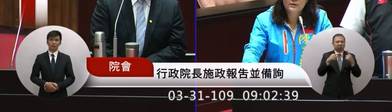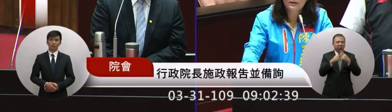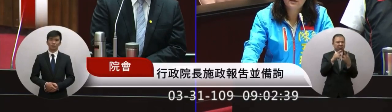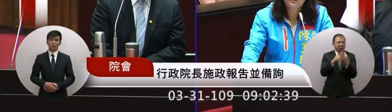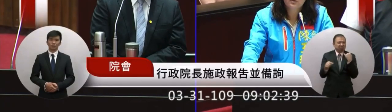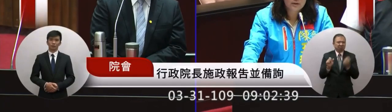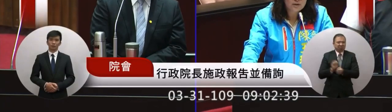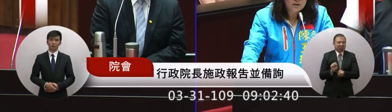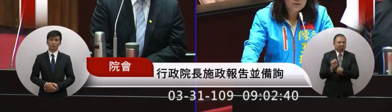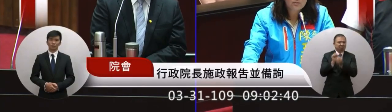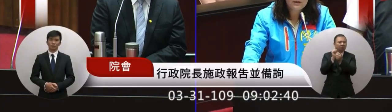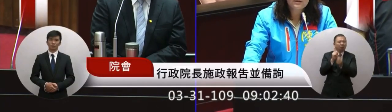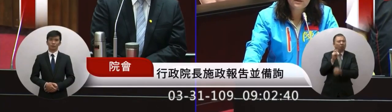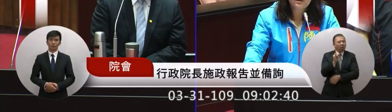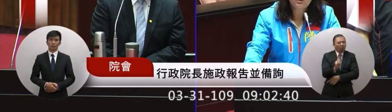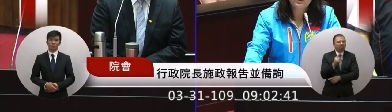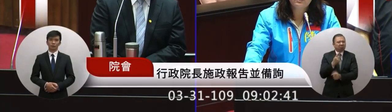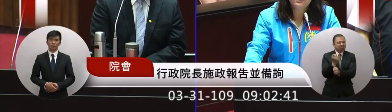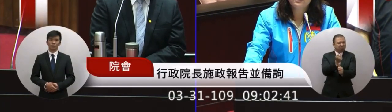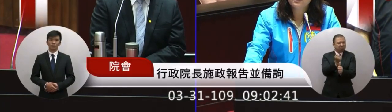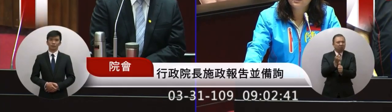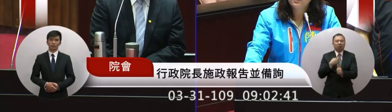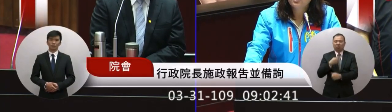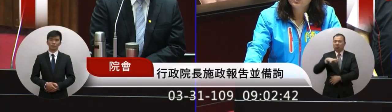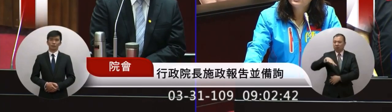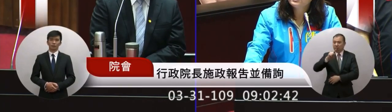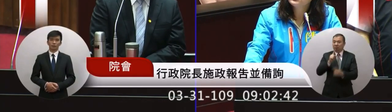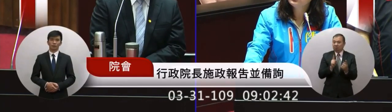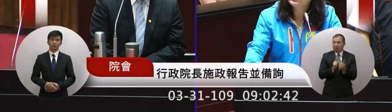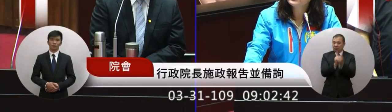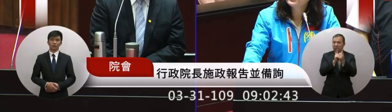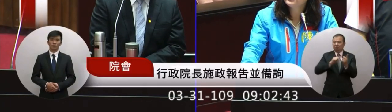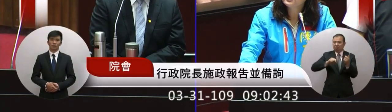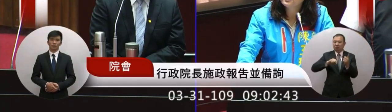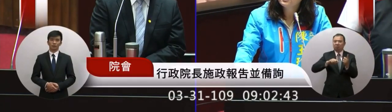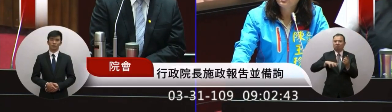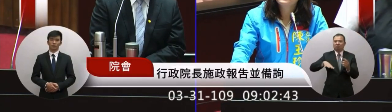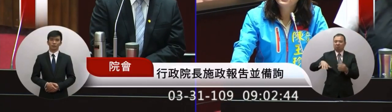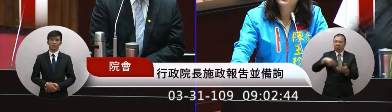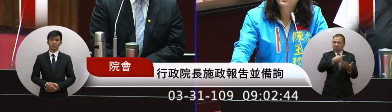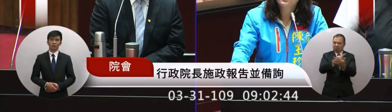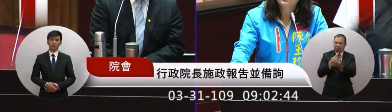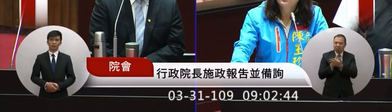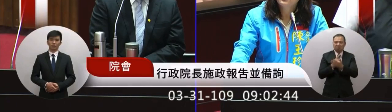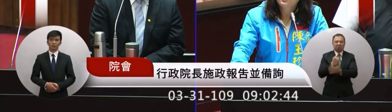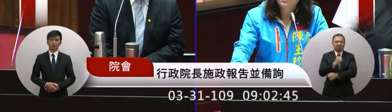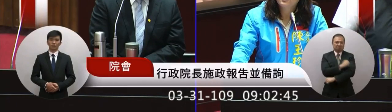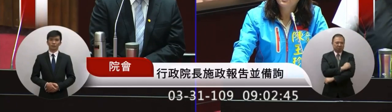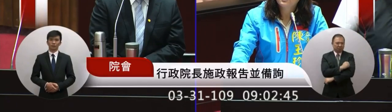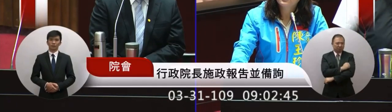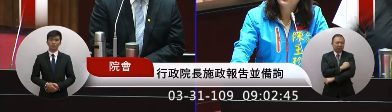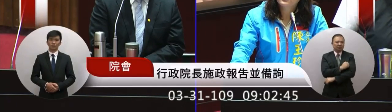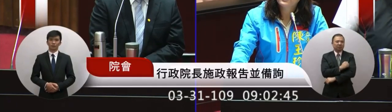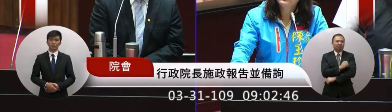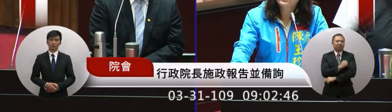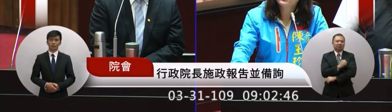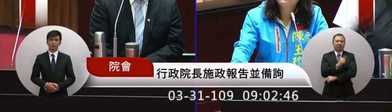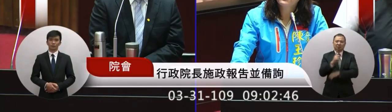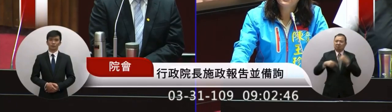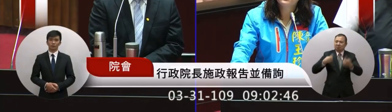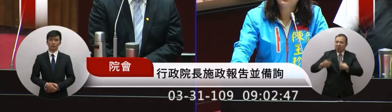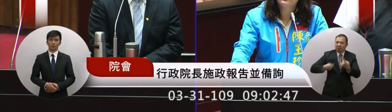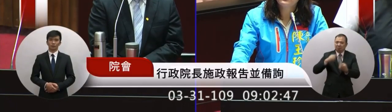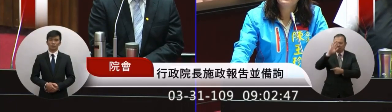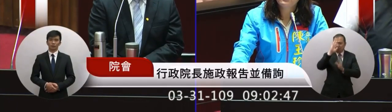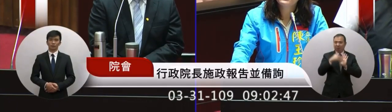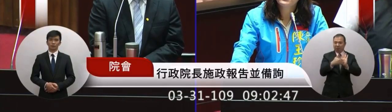的扩散哈、哦，所以这个我们在这里先对我们的这个全体辛苦的这个我们这个哈、哦、参与的这个